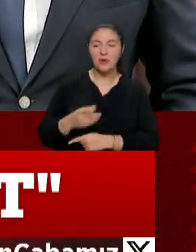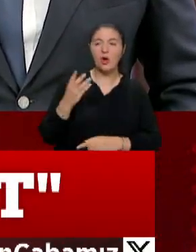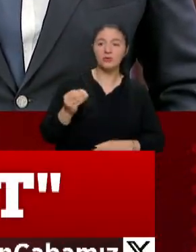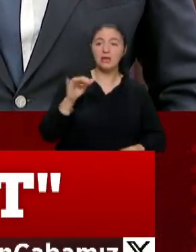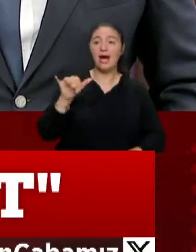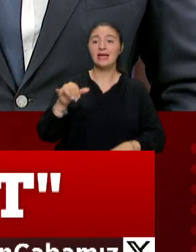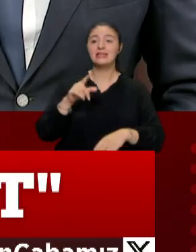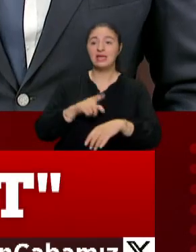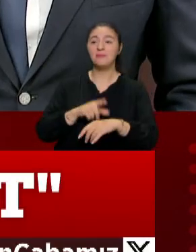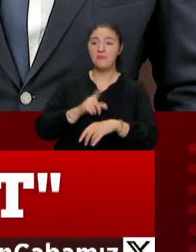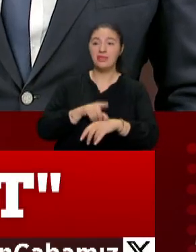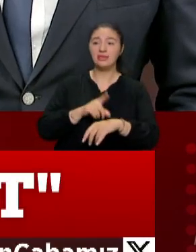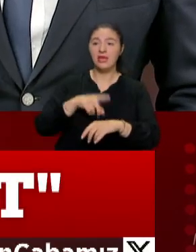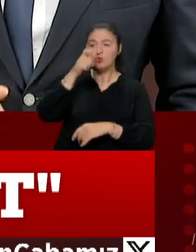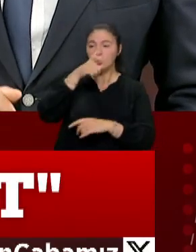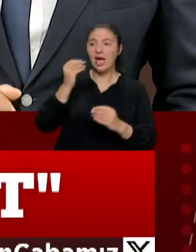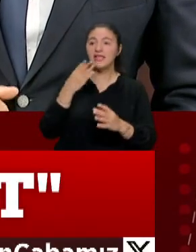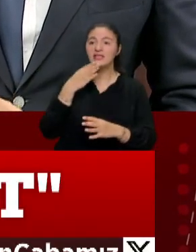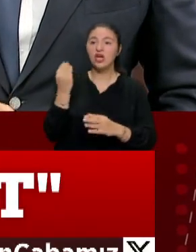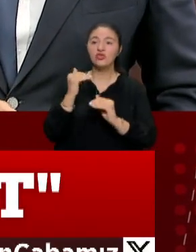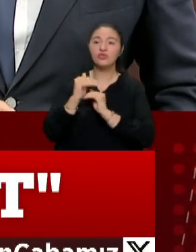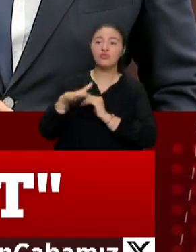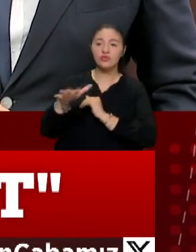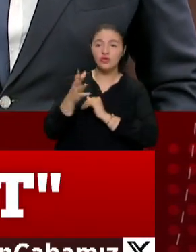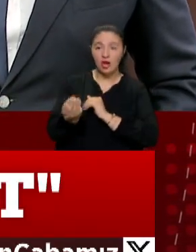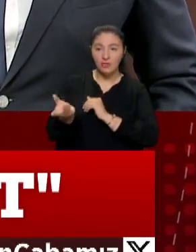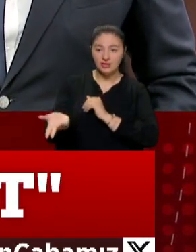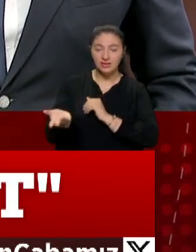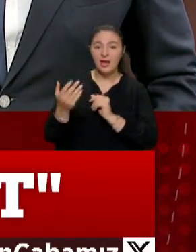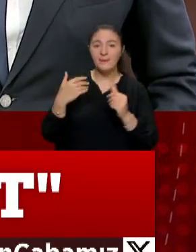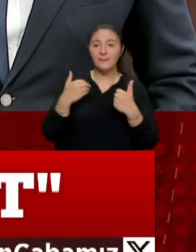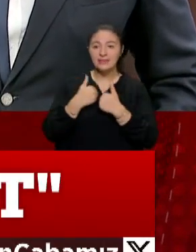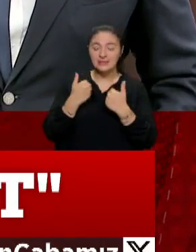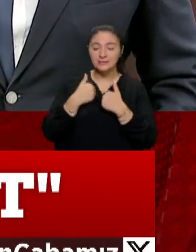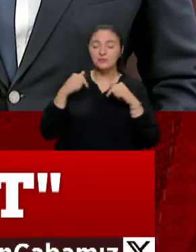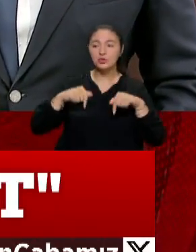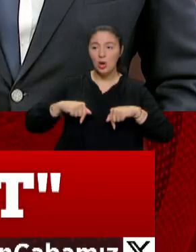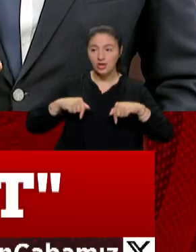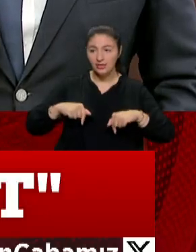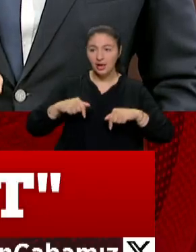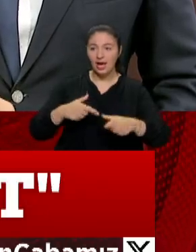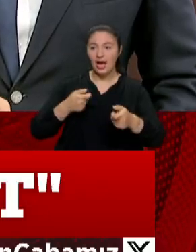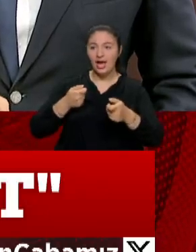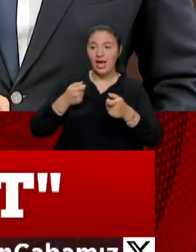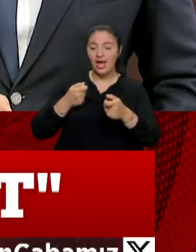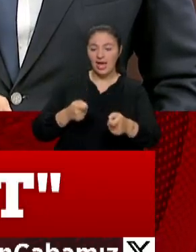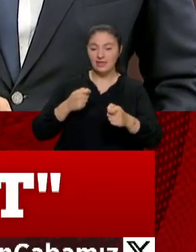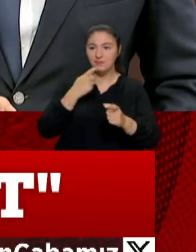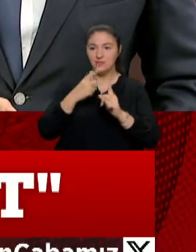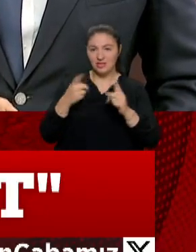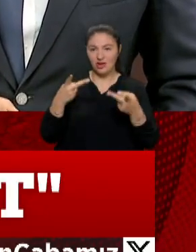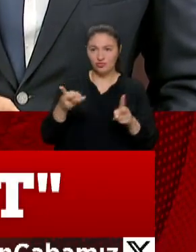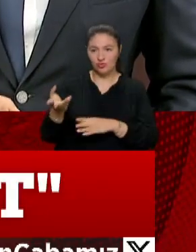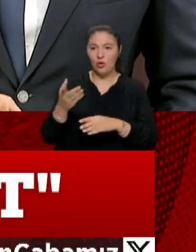ama aynı zamanda Türkiye'nin en genç nüfusuna sahip olması bizim şu anda eğitim 20